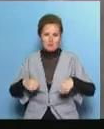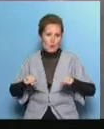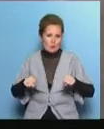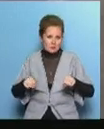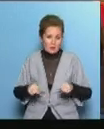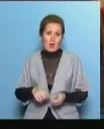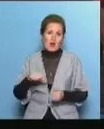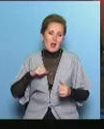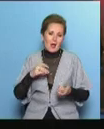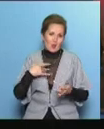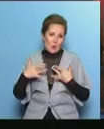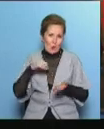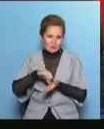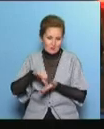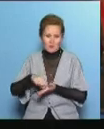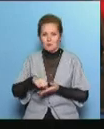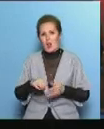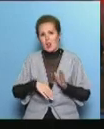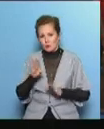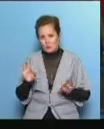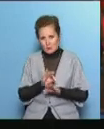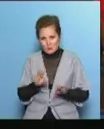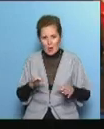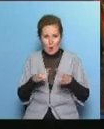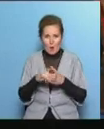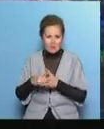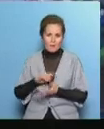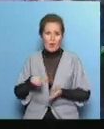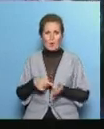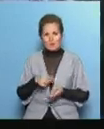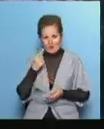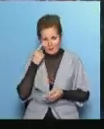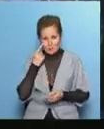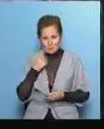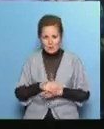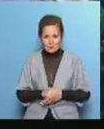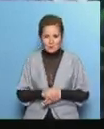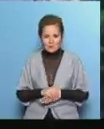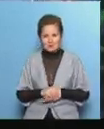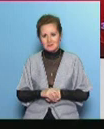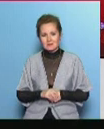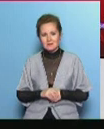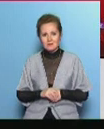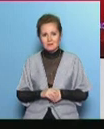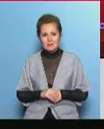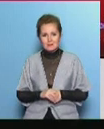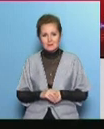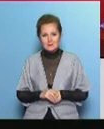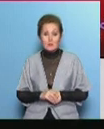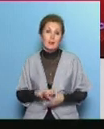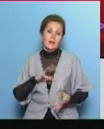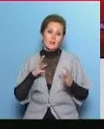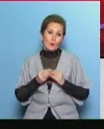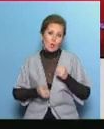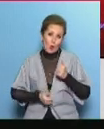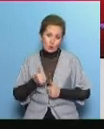программе выступили лучшие музыкальные коллективы Глазова. Дмитрий Вороновлин, Василий Хохряков, телеканал «Моя Удмуртия». Итоги